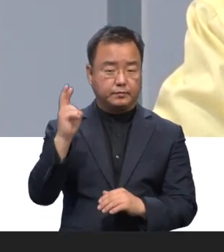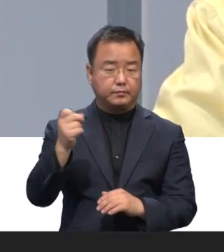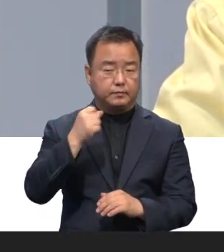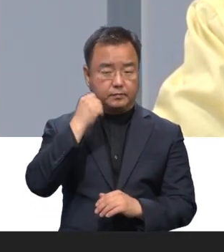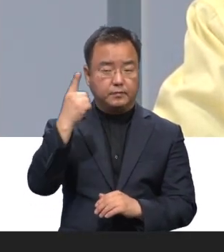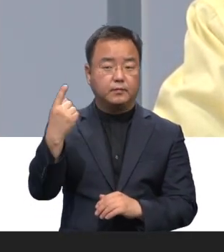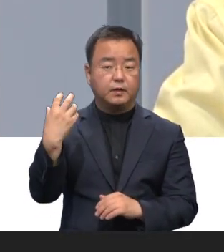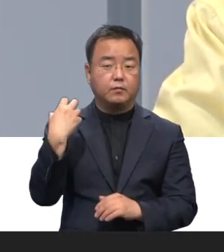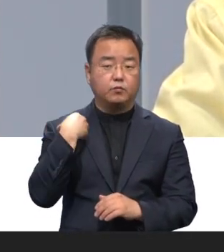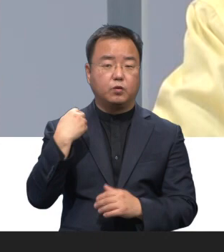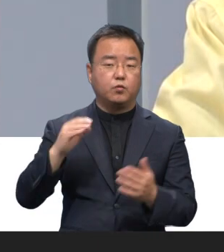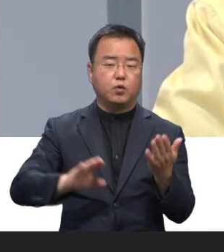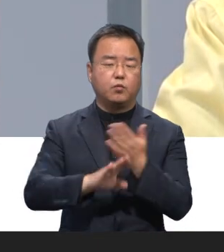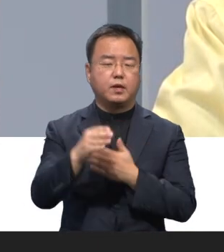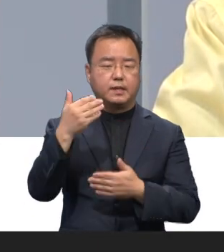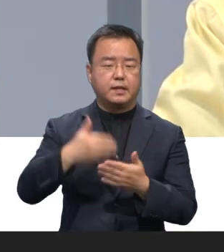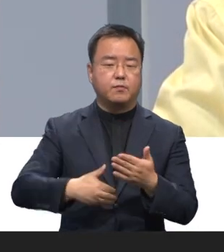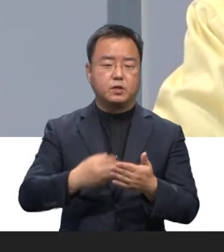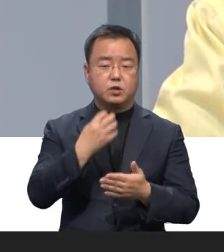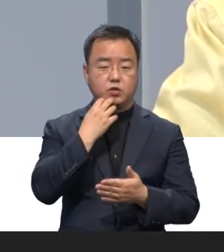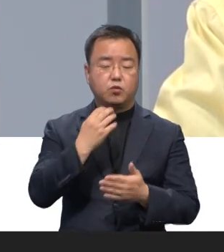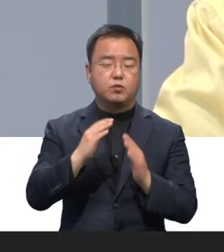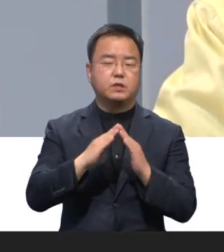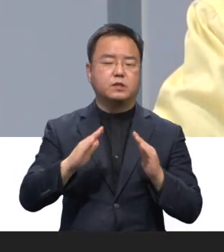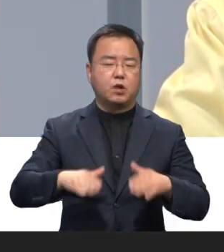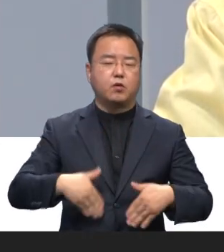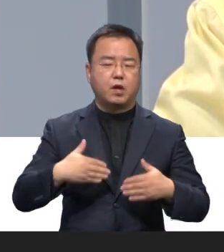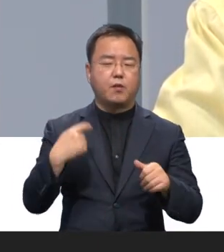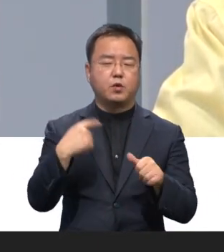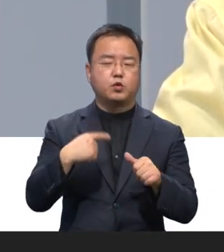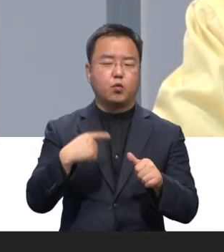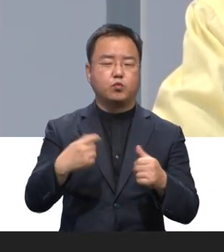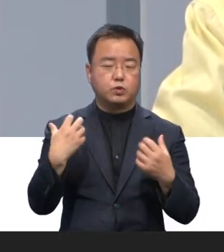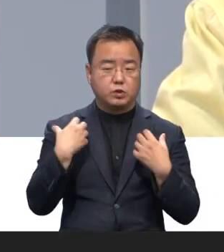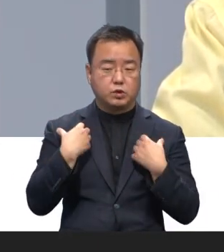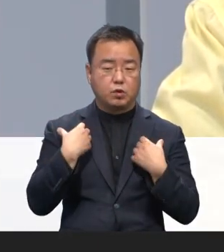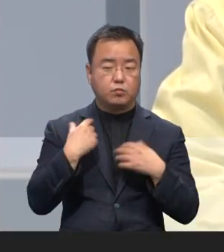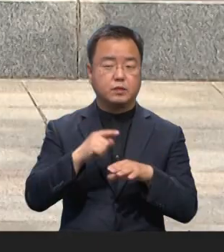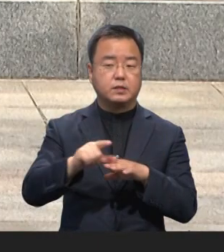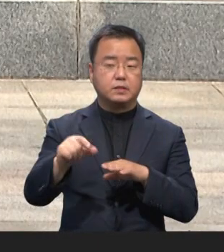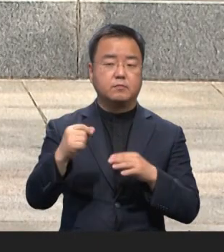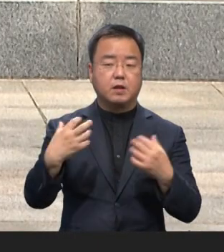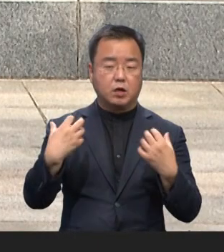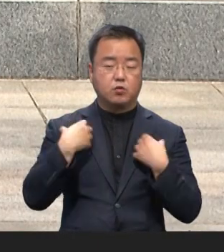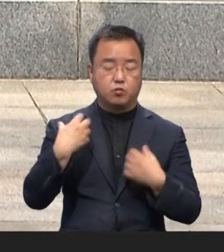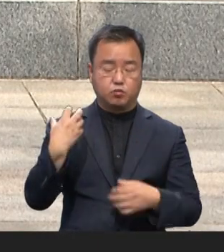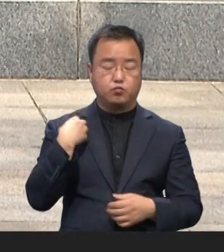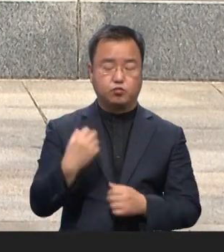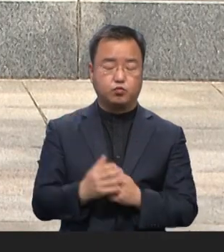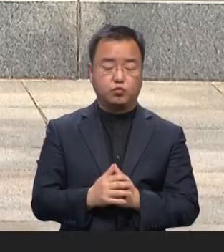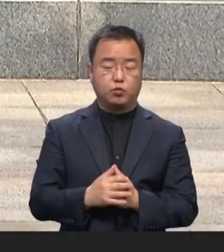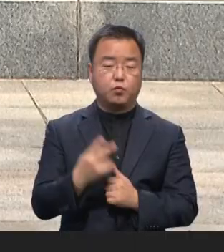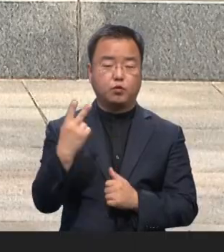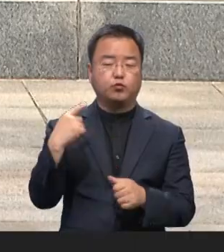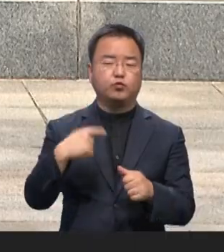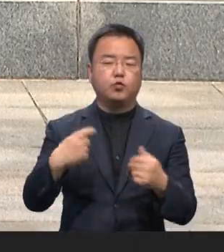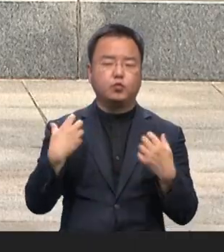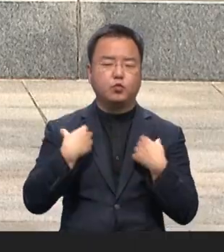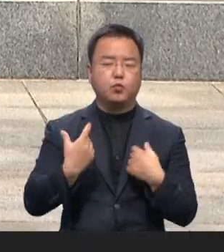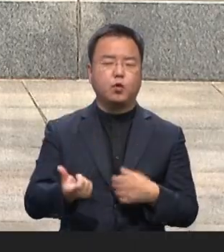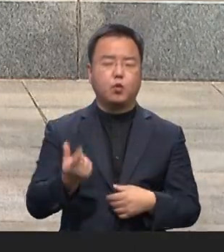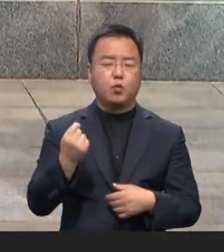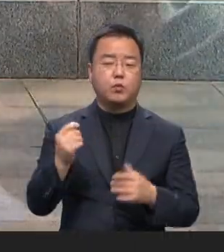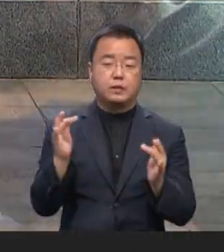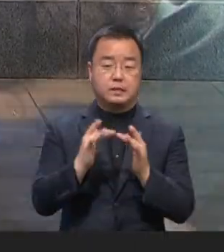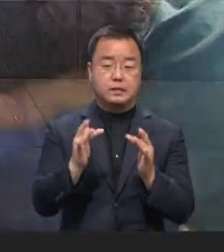이제 부담하고 나머지는 서울과 전남의 교육청 및 지자체. 두 교육청은 조만간 온라인으로 유학